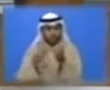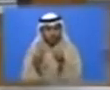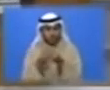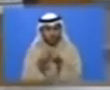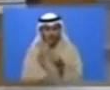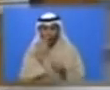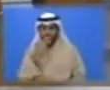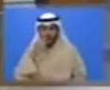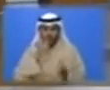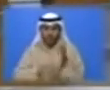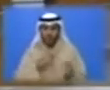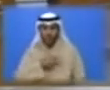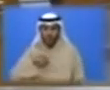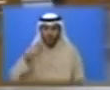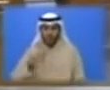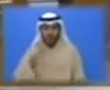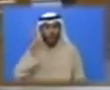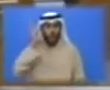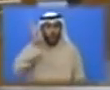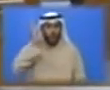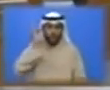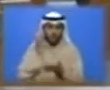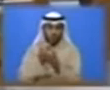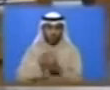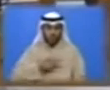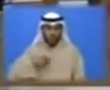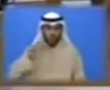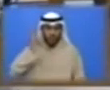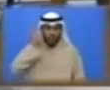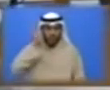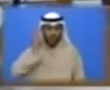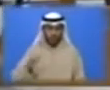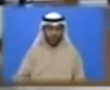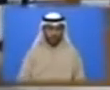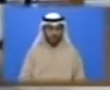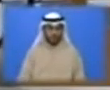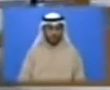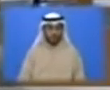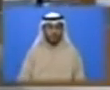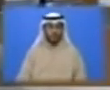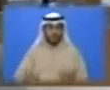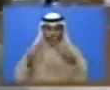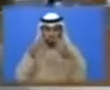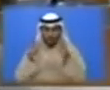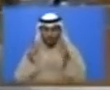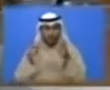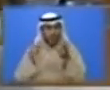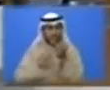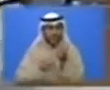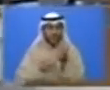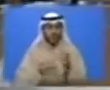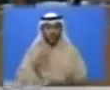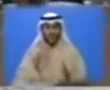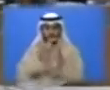بناء على عرض من وزير الأوقاف والشؤون الإسلامية. كما وافق المجلس على تعديلات